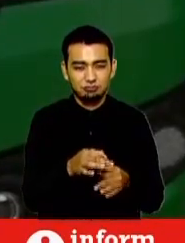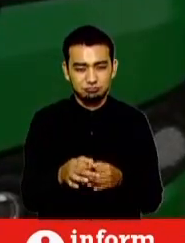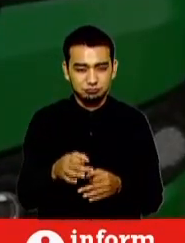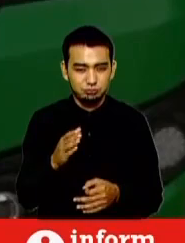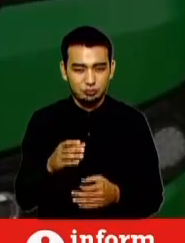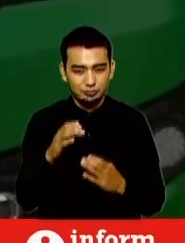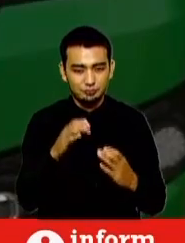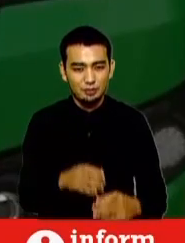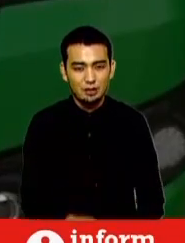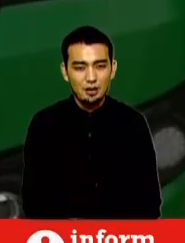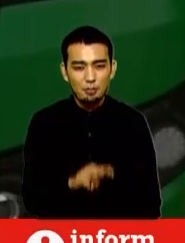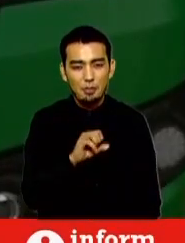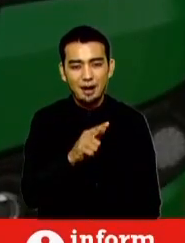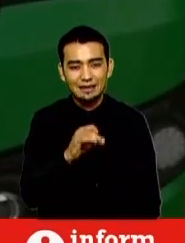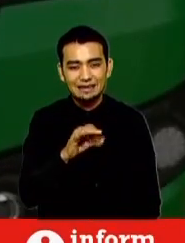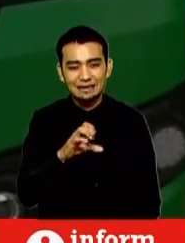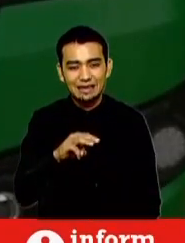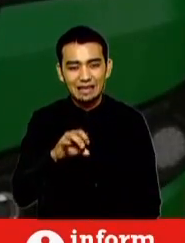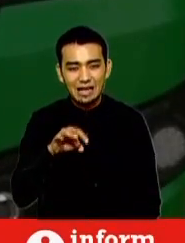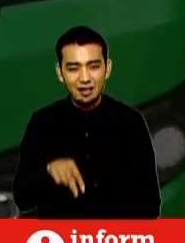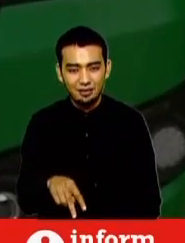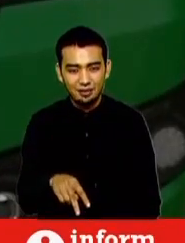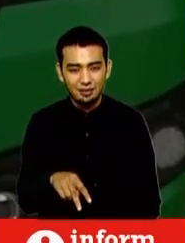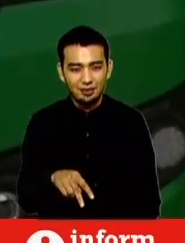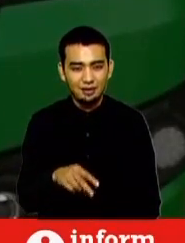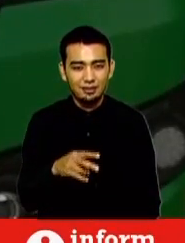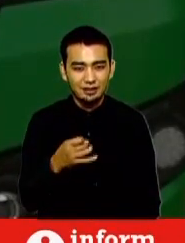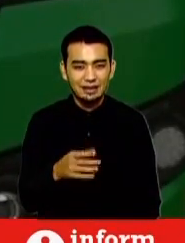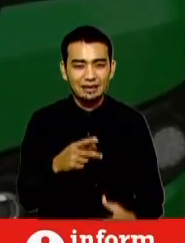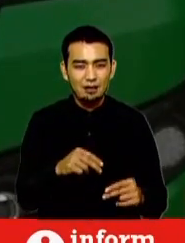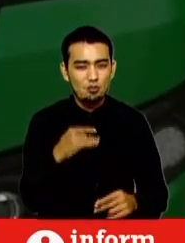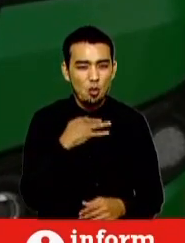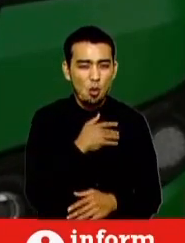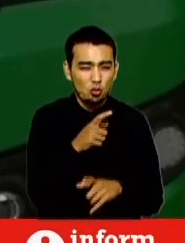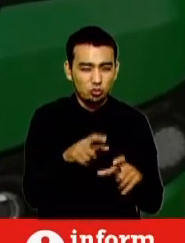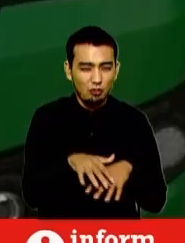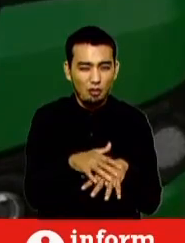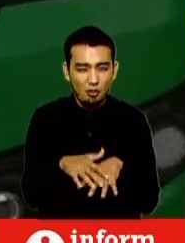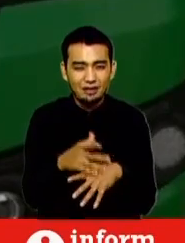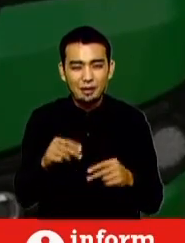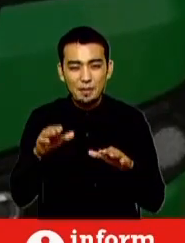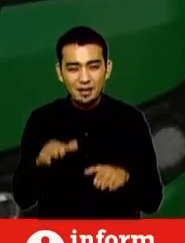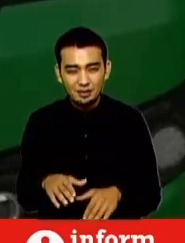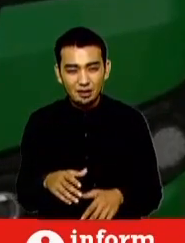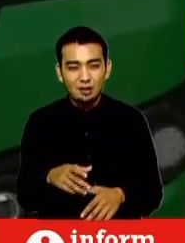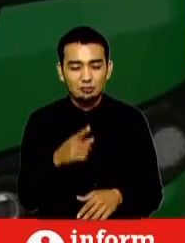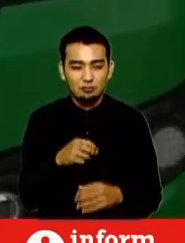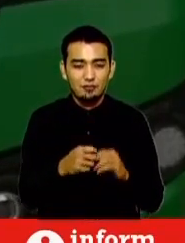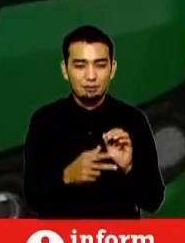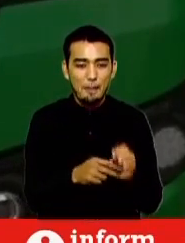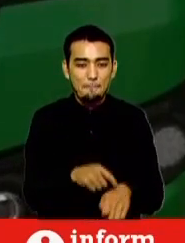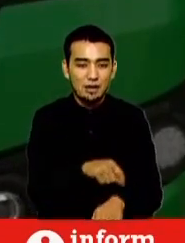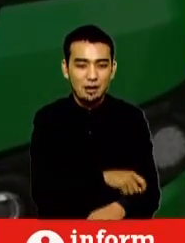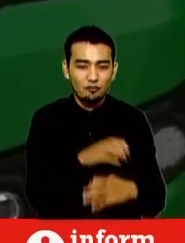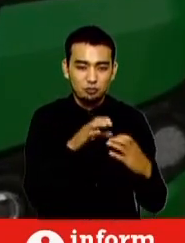метрлік магистралды дейді ғой бізге. Адамдар өте көп шоғырланған, адамдар көп жүретін сол көшелерге қойылады